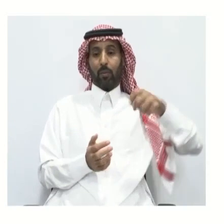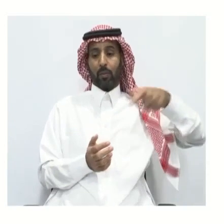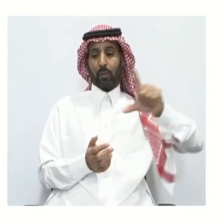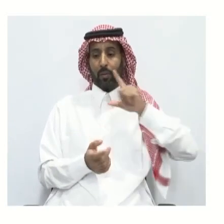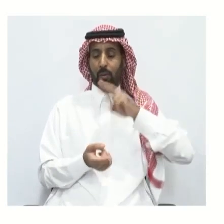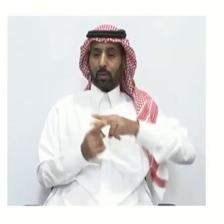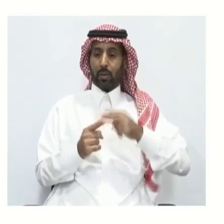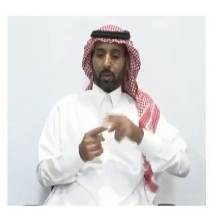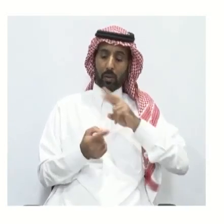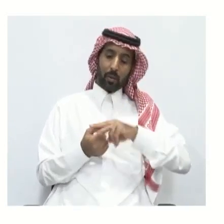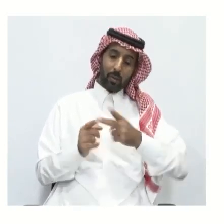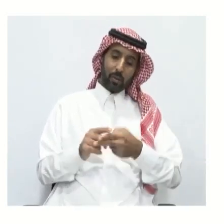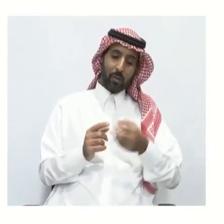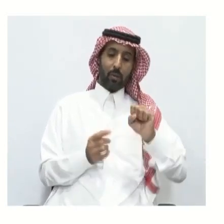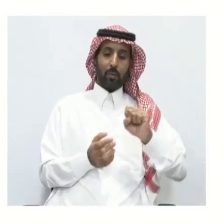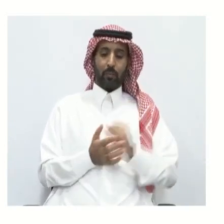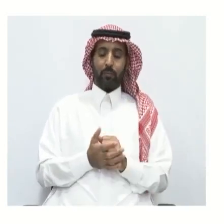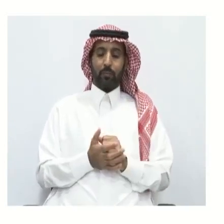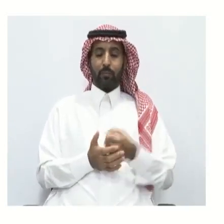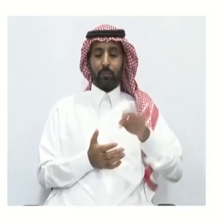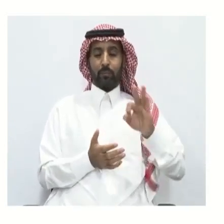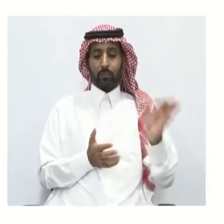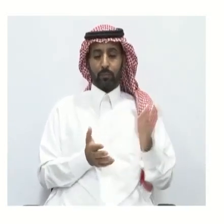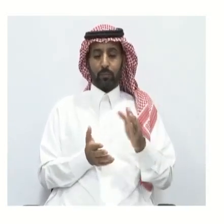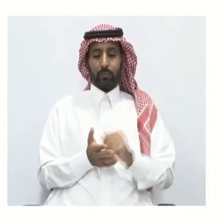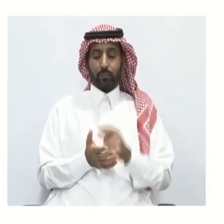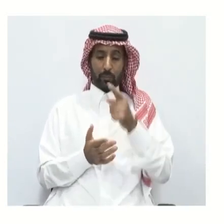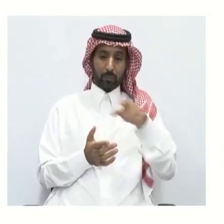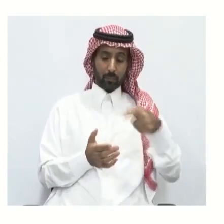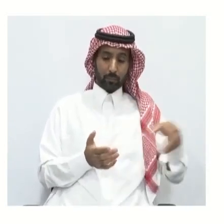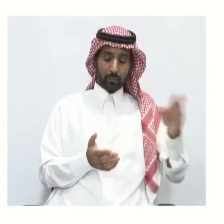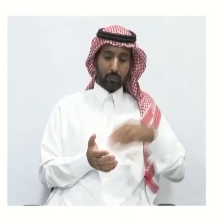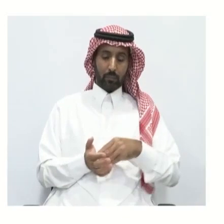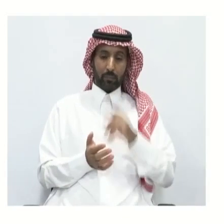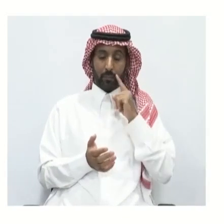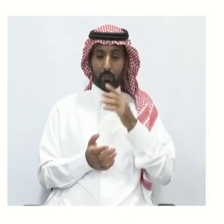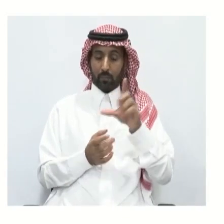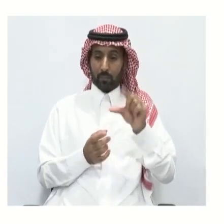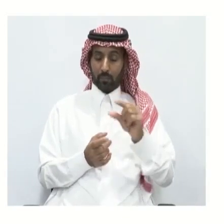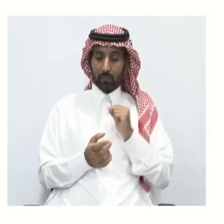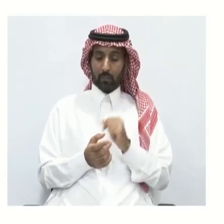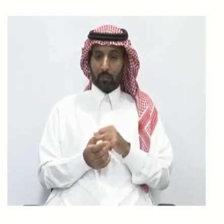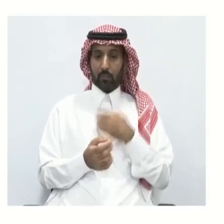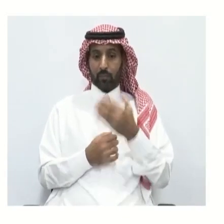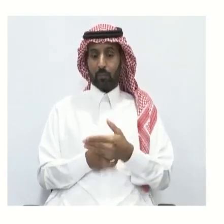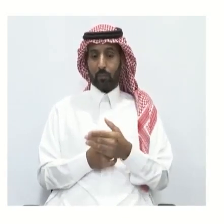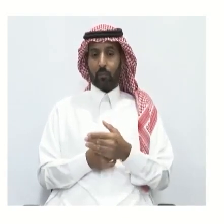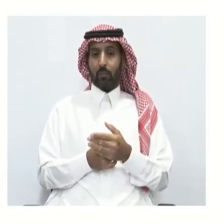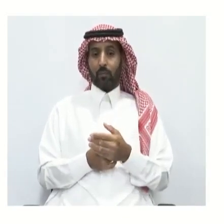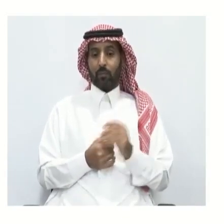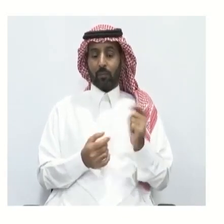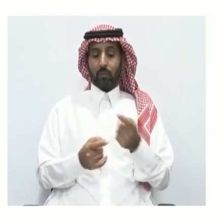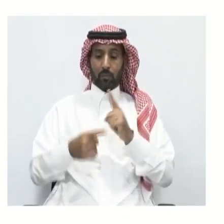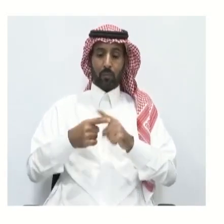الى مولات كبريتيد الحديد الثلاثي نشطب المتكرر ونختصر ثم هنا بعد ذلك